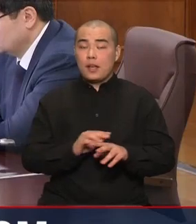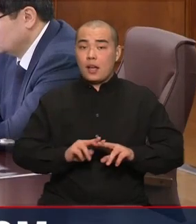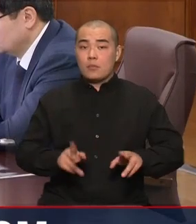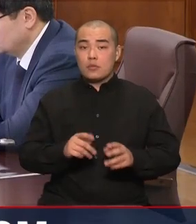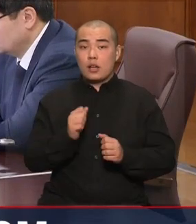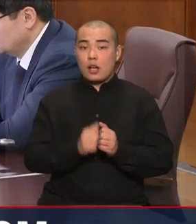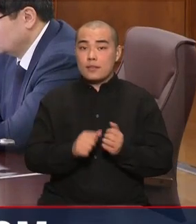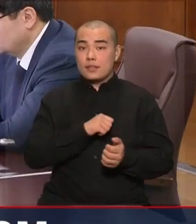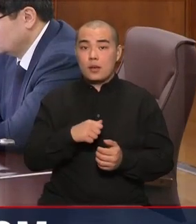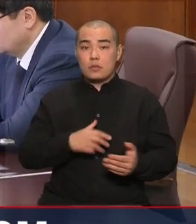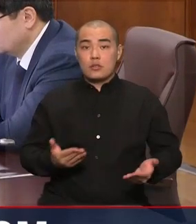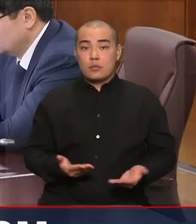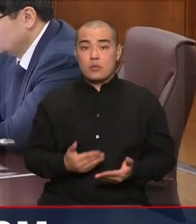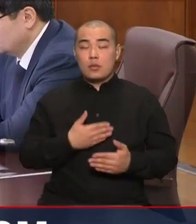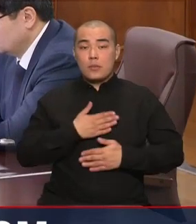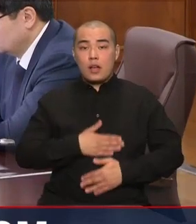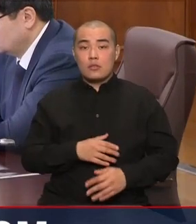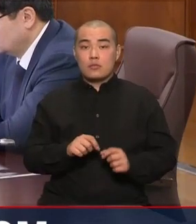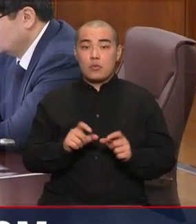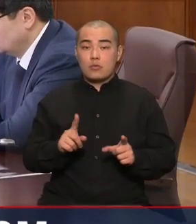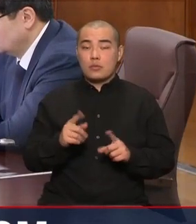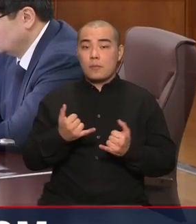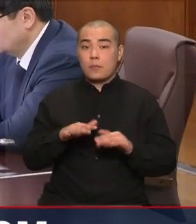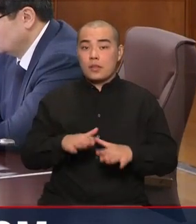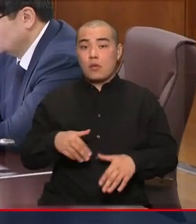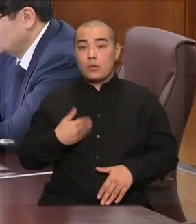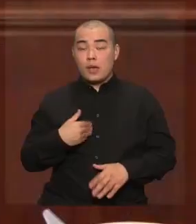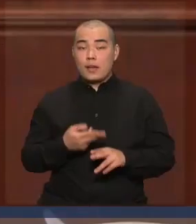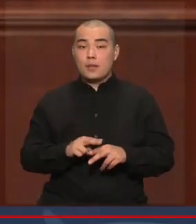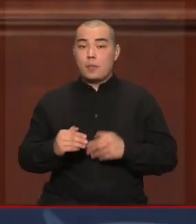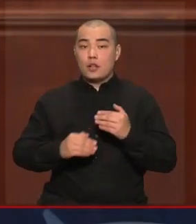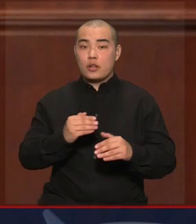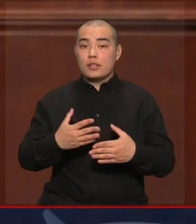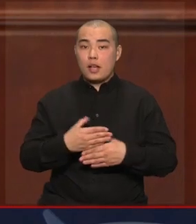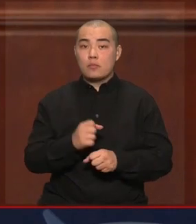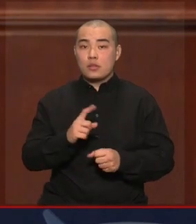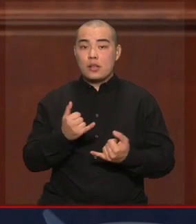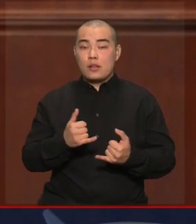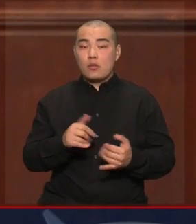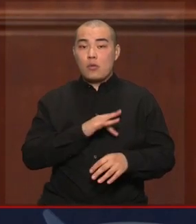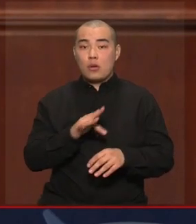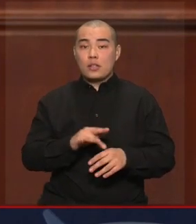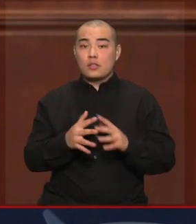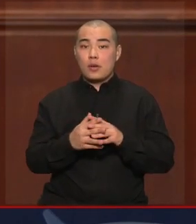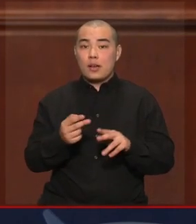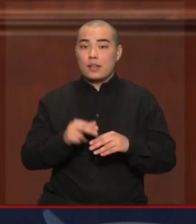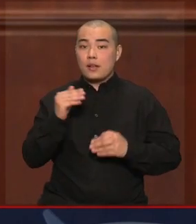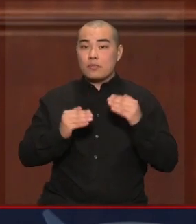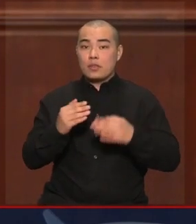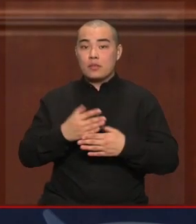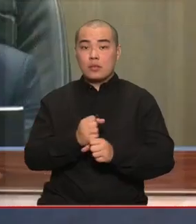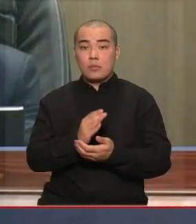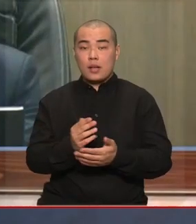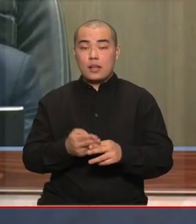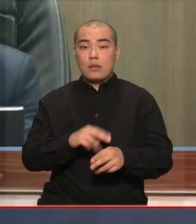Каждый сельчанин хочет проживать в комфортной и благоустроенной среде. Для этого мы пошагово сокращаем разрыв между городами и селами. И ключевым фактором